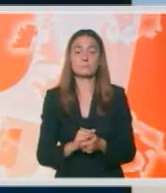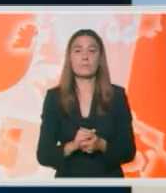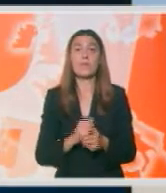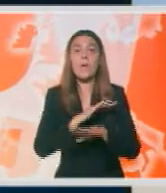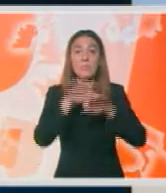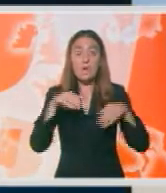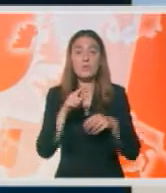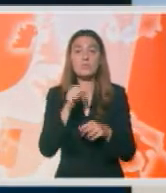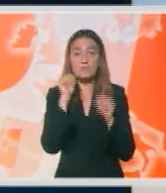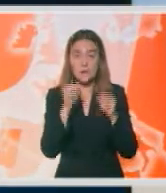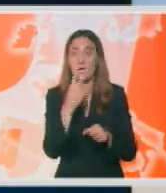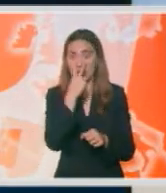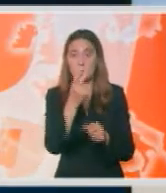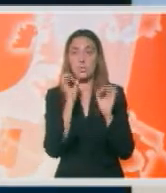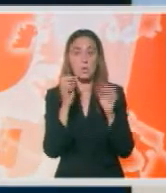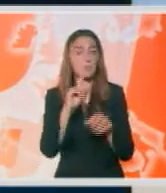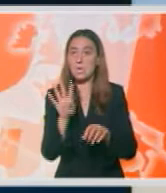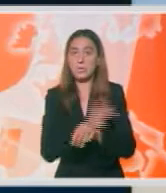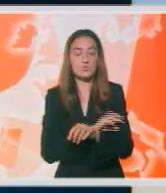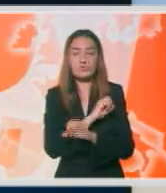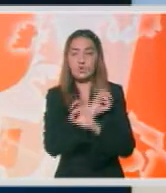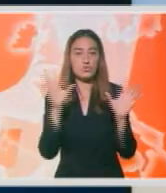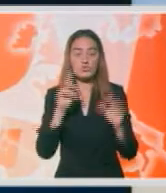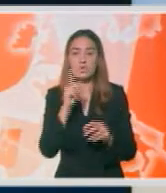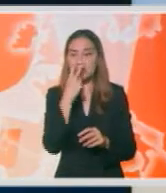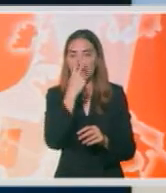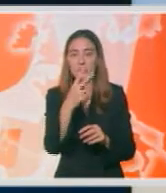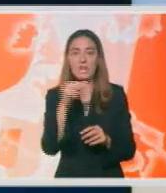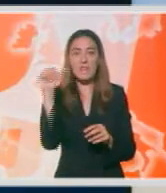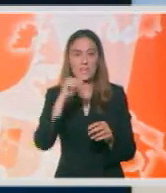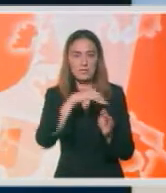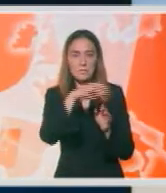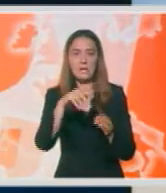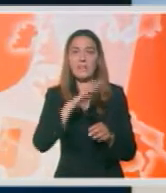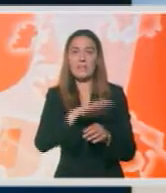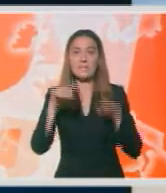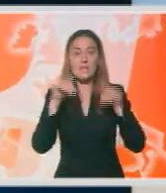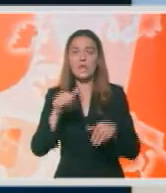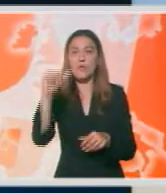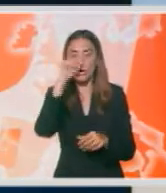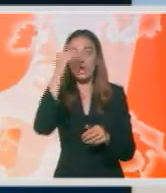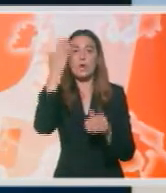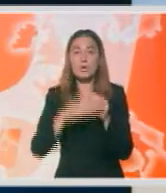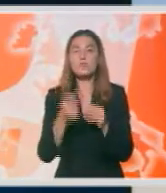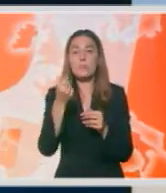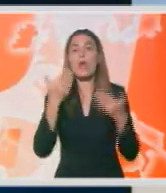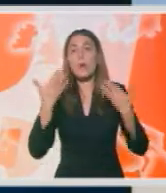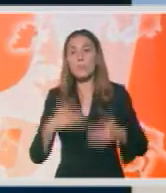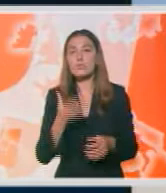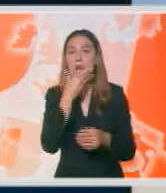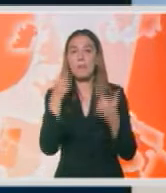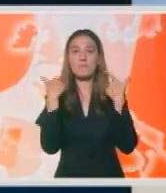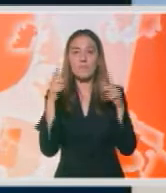Plaža zaista izgleda u redu, ne osjeća se ništa, nismo videli ni naftne mrlje, deca se igraju u vodi. Konačno malo opuštanje, lep